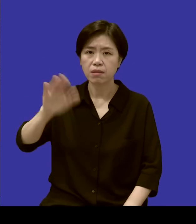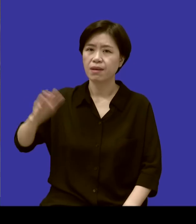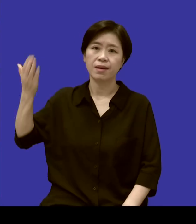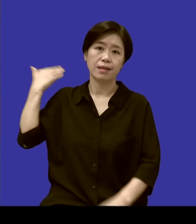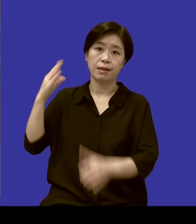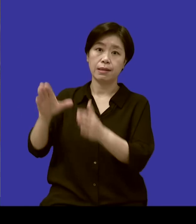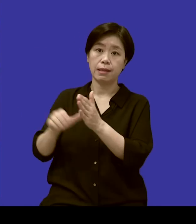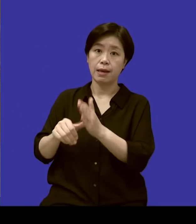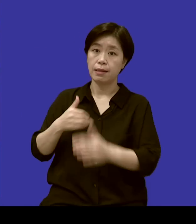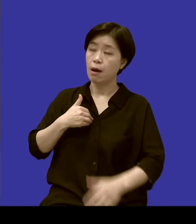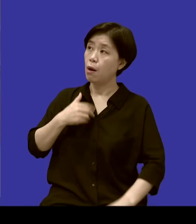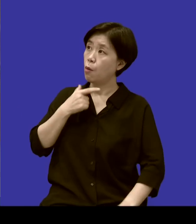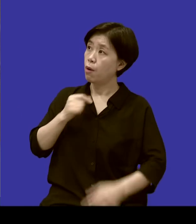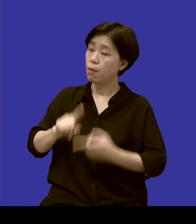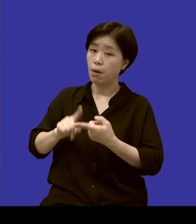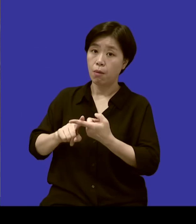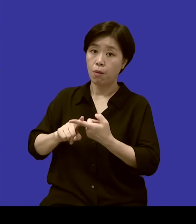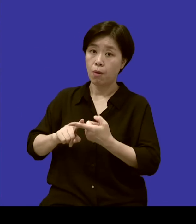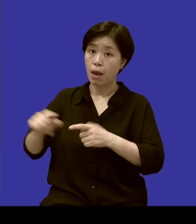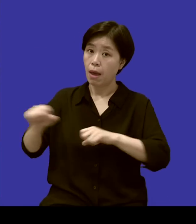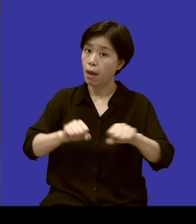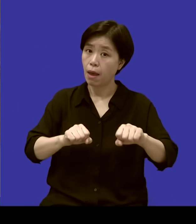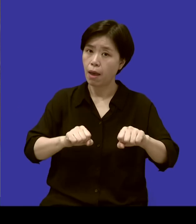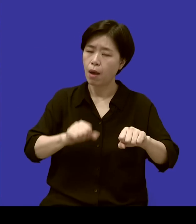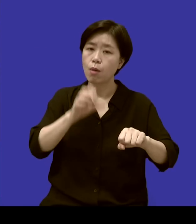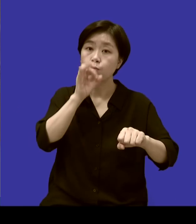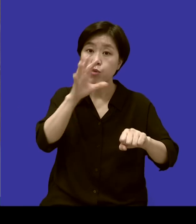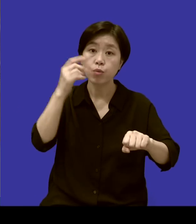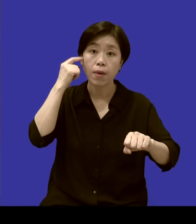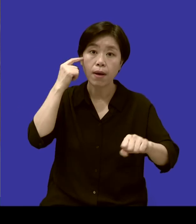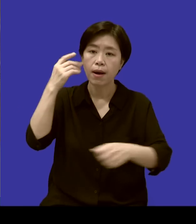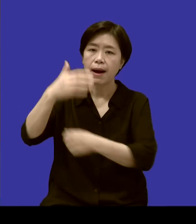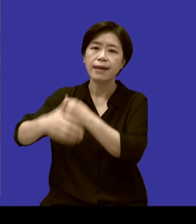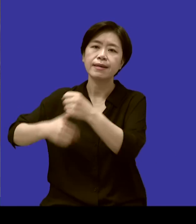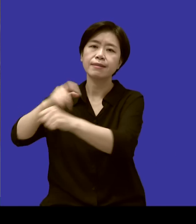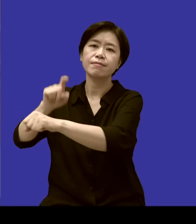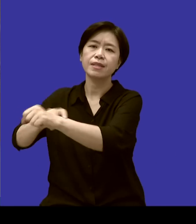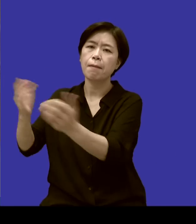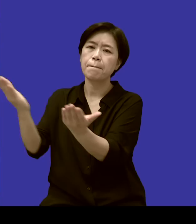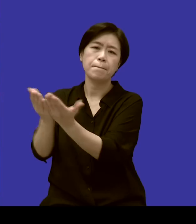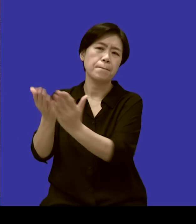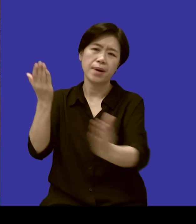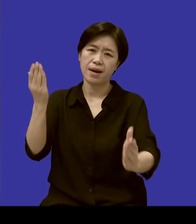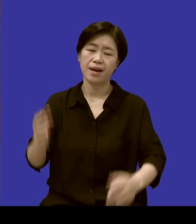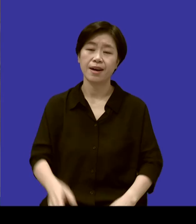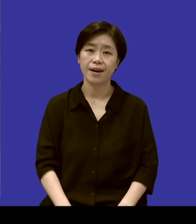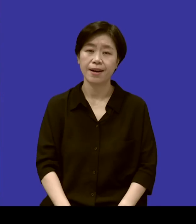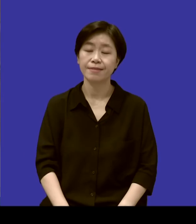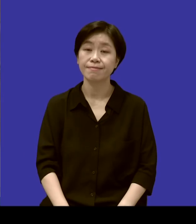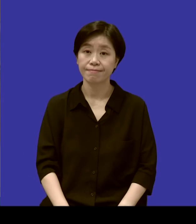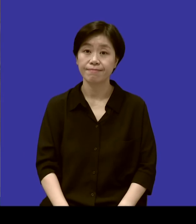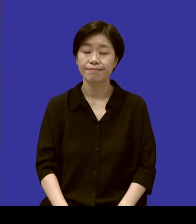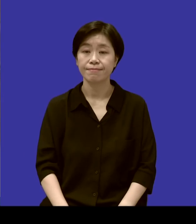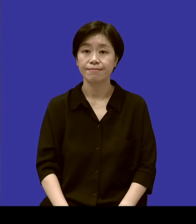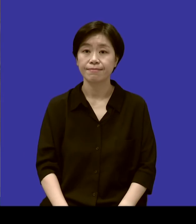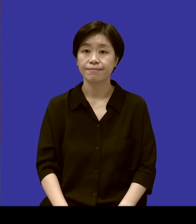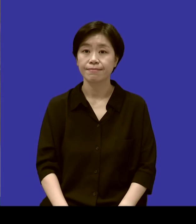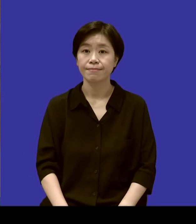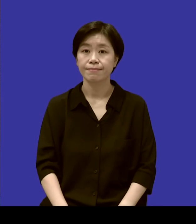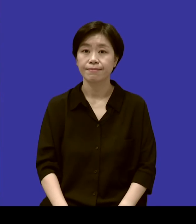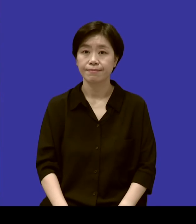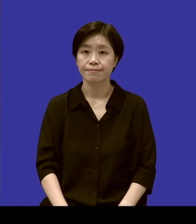수가 없었어요. 예. 그래서 하나님의 때가 임하지 않으면 안 주세요 사역거리를. 예. 그래서 그거에 대한